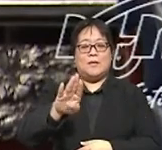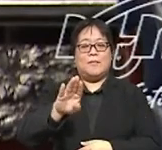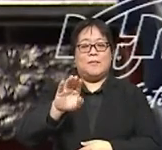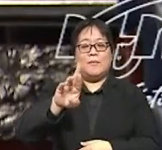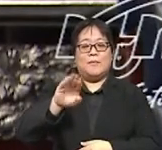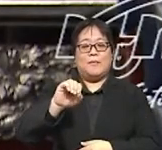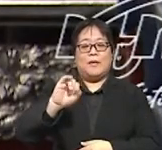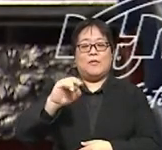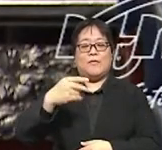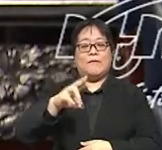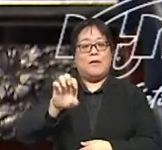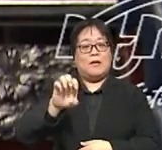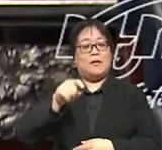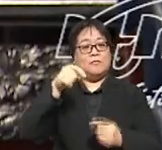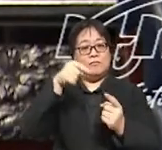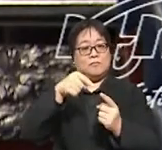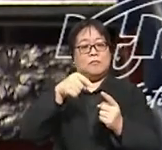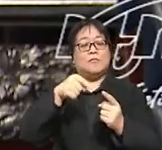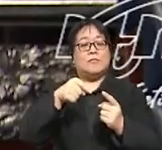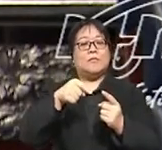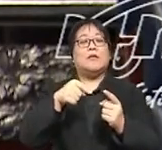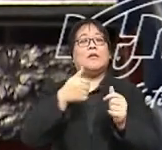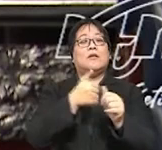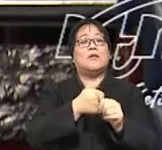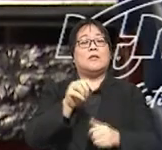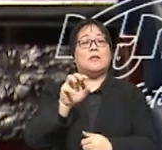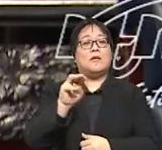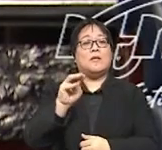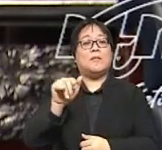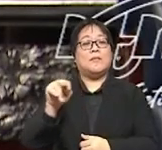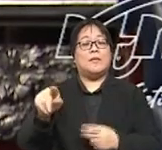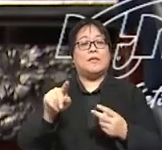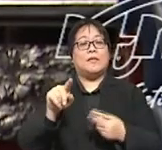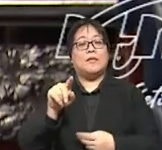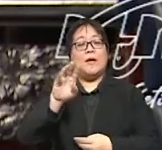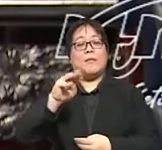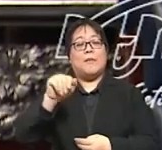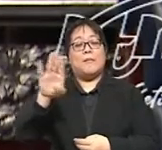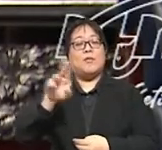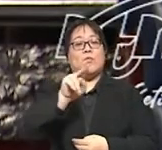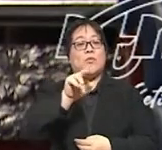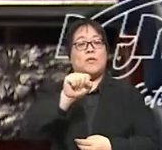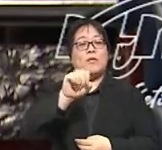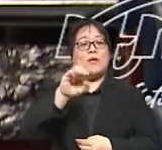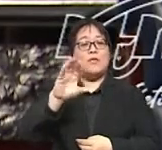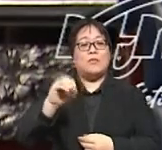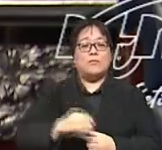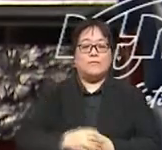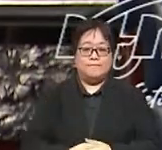yang dicegah telah diciptakan di bawah program men Angel B hyemi by UNESCO